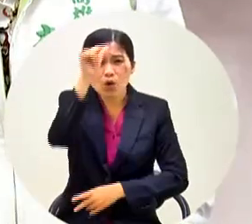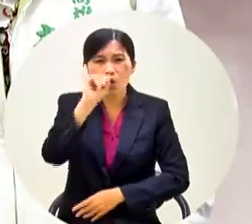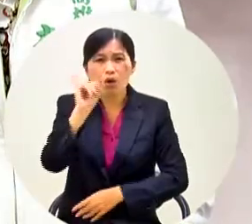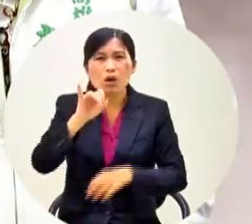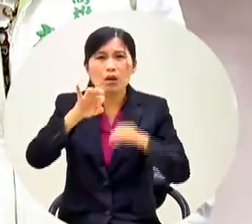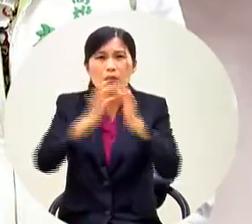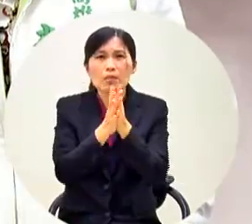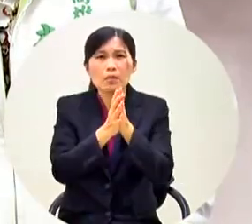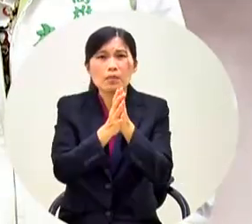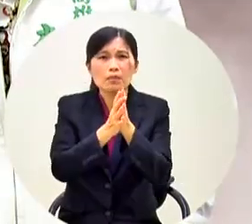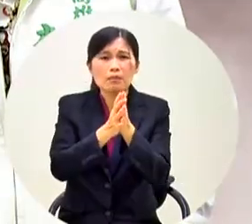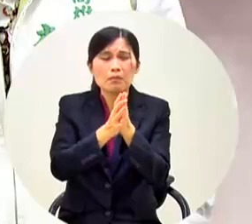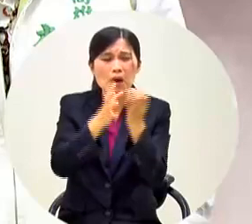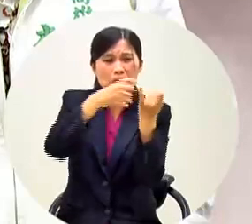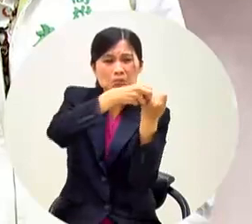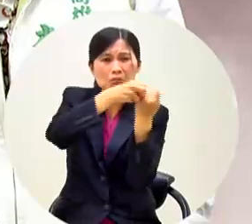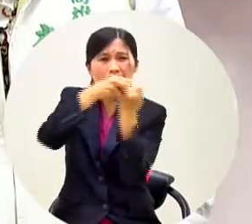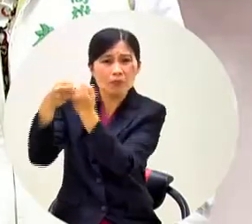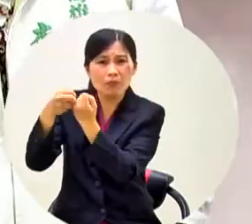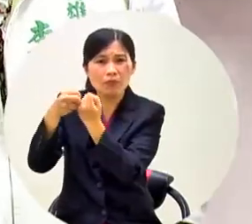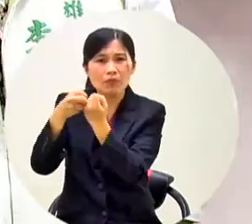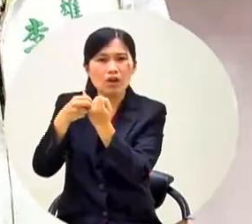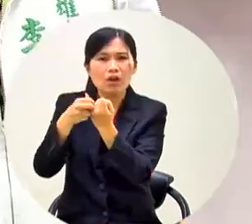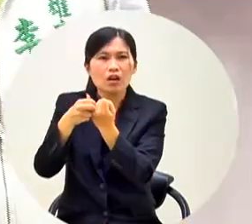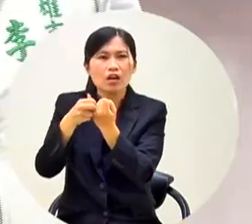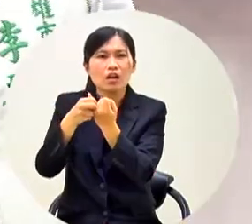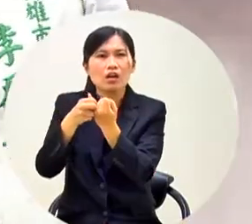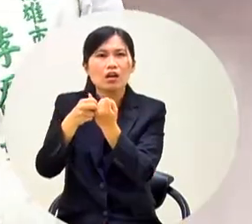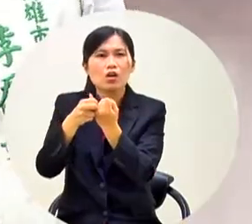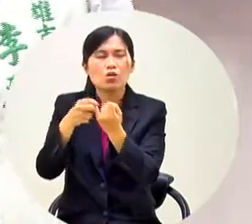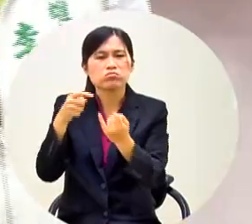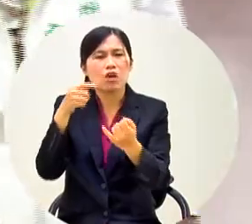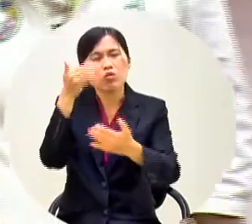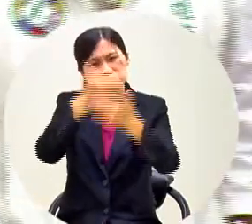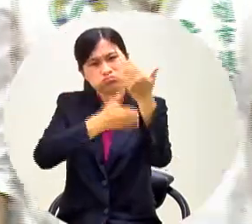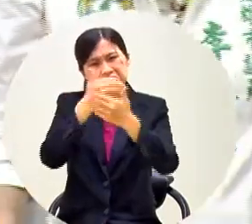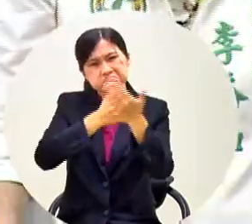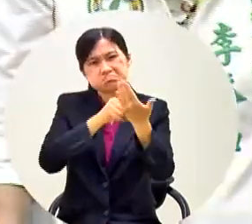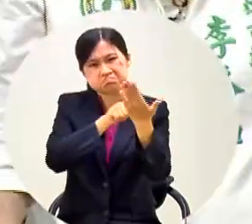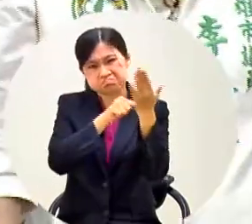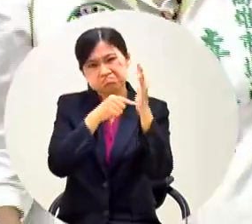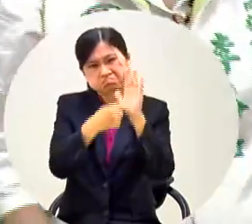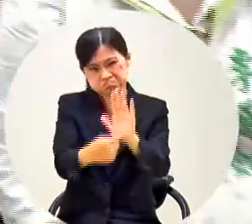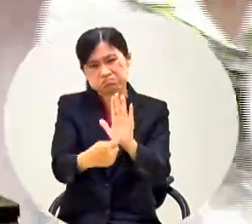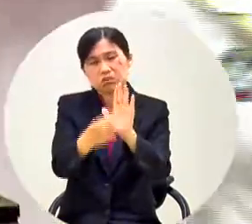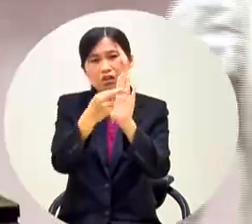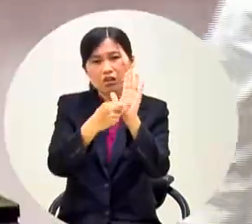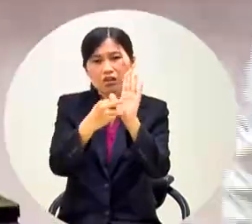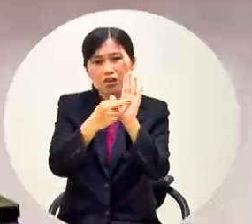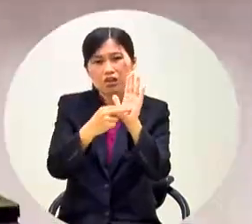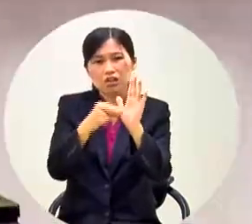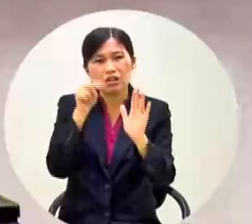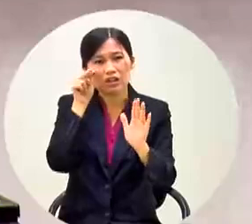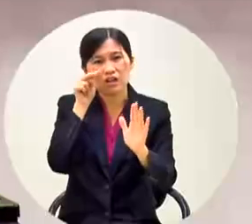望影片会说话，可以好好的看清楚。